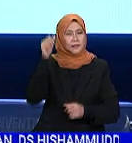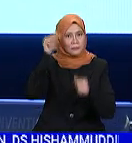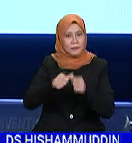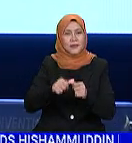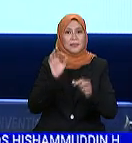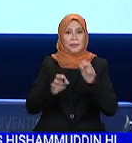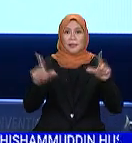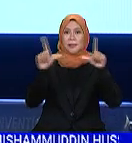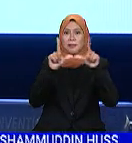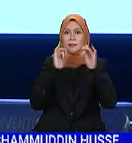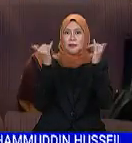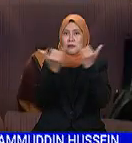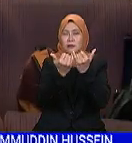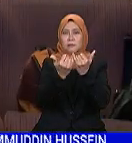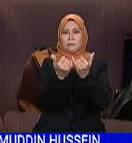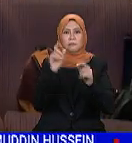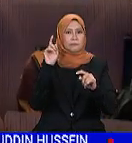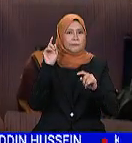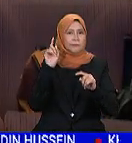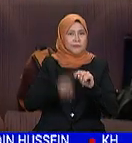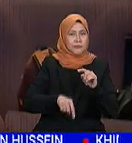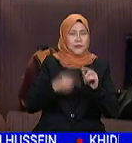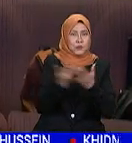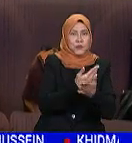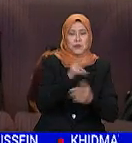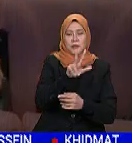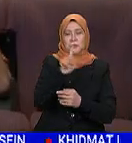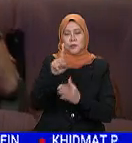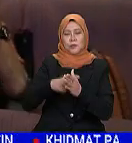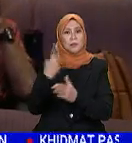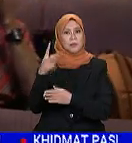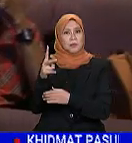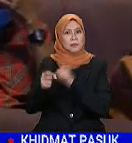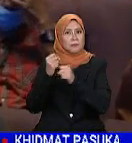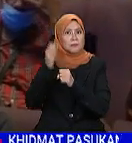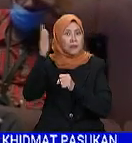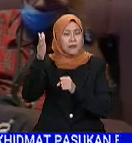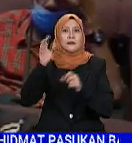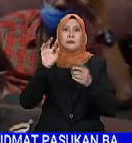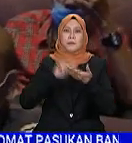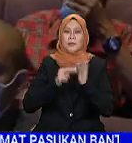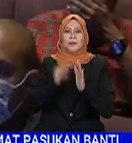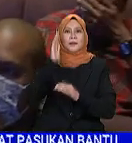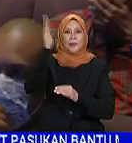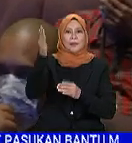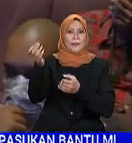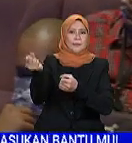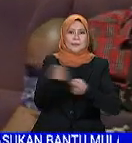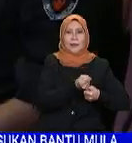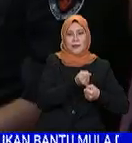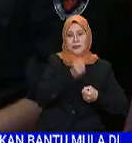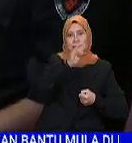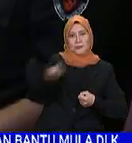sekiranya lesehan syariah tidak diperbaharui sewa lewatnya 31 des depan maka ia akan ditarik